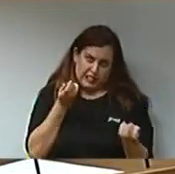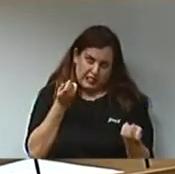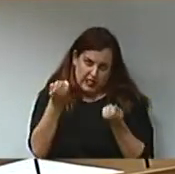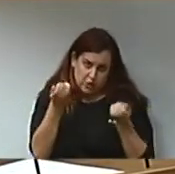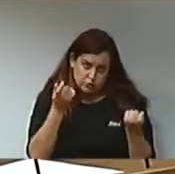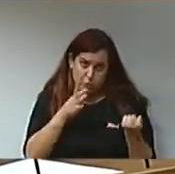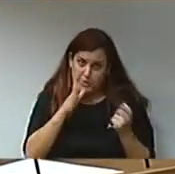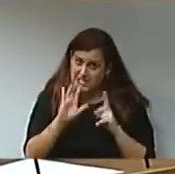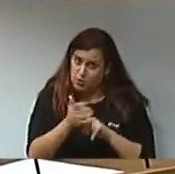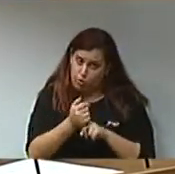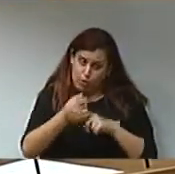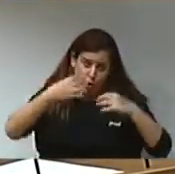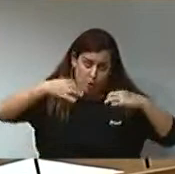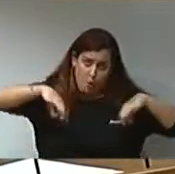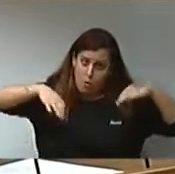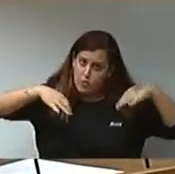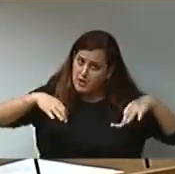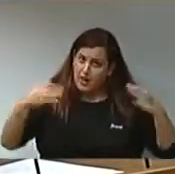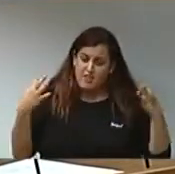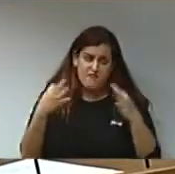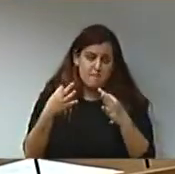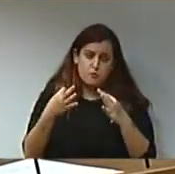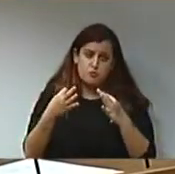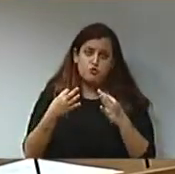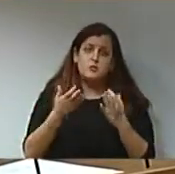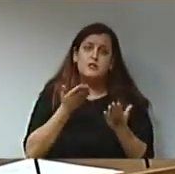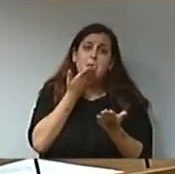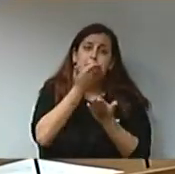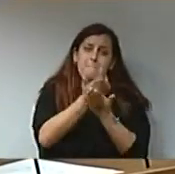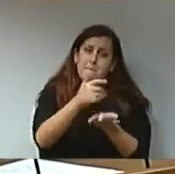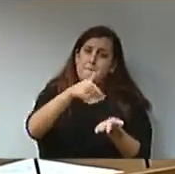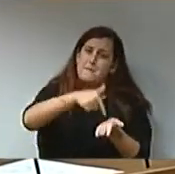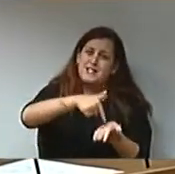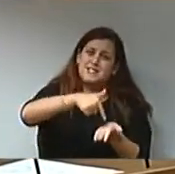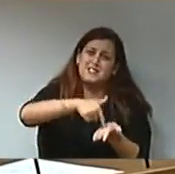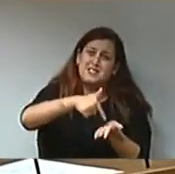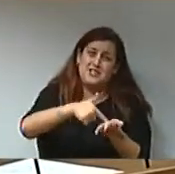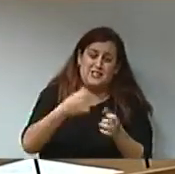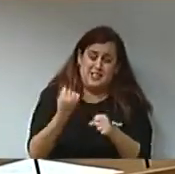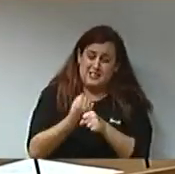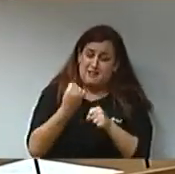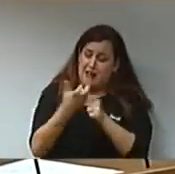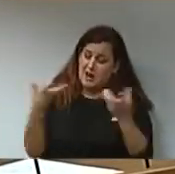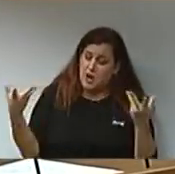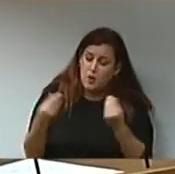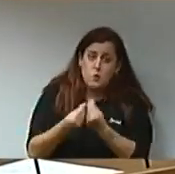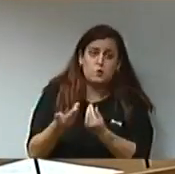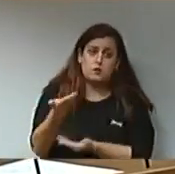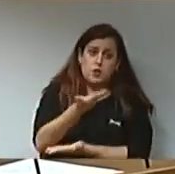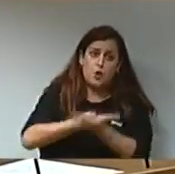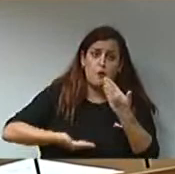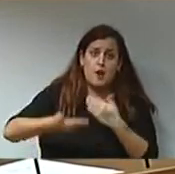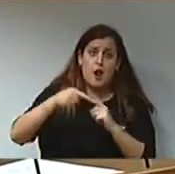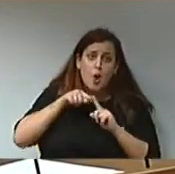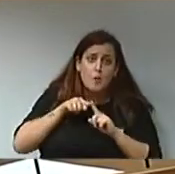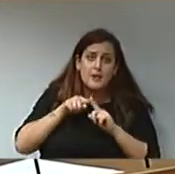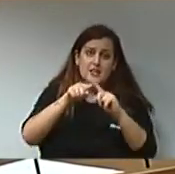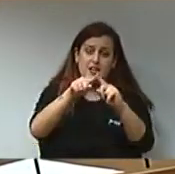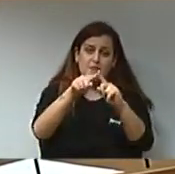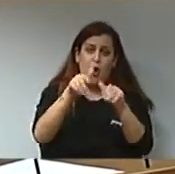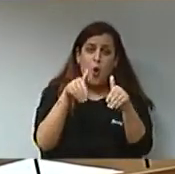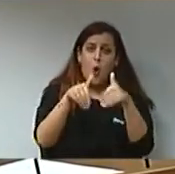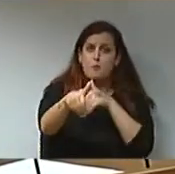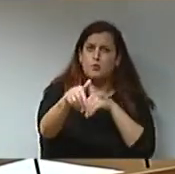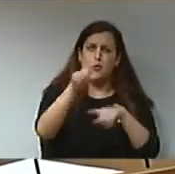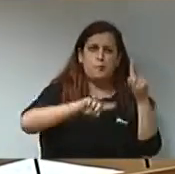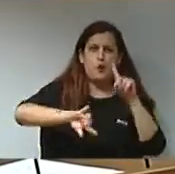l'única solució que tenim. Hem de persistir, ser profundament persistents i treballar junts per tal d'aconseguir que més pot que tard s'acabi